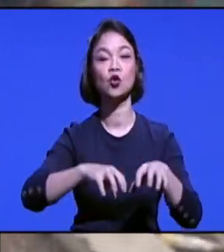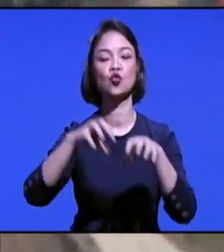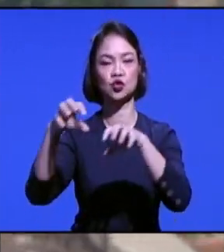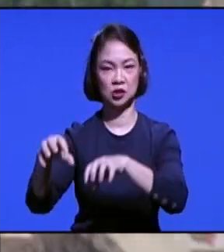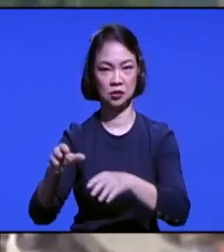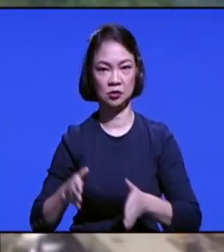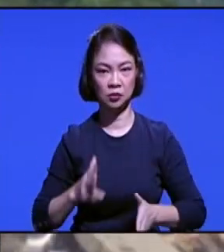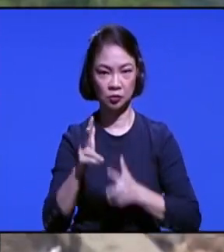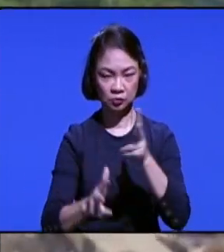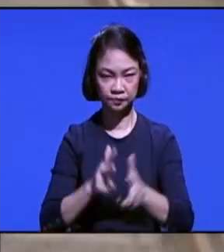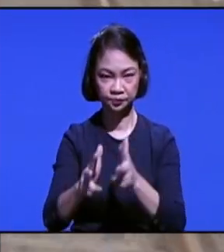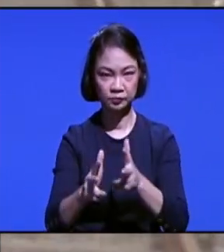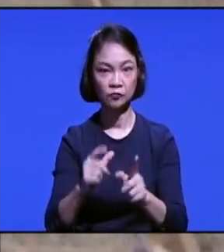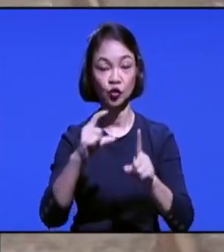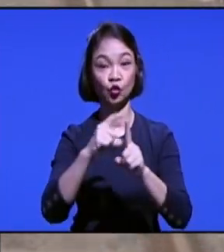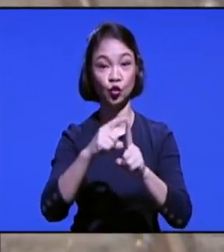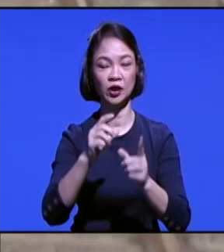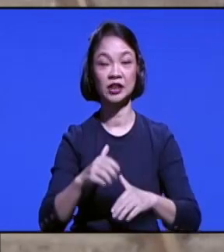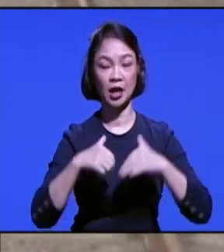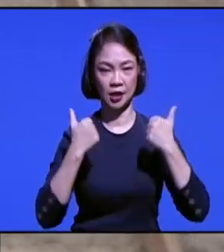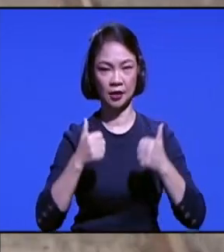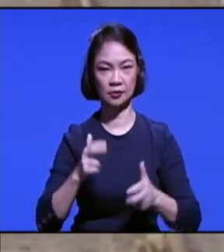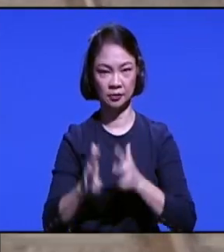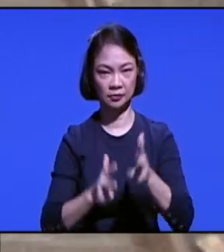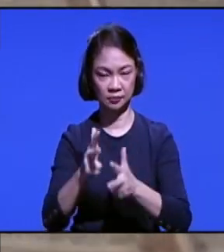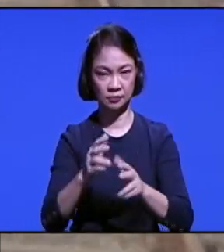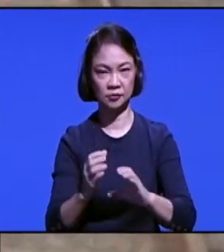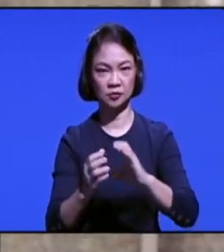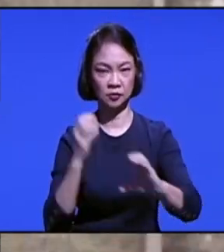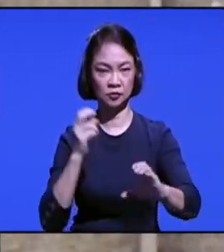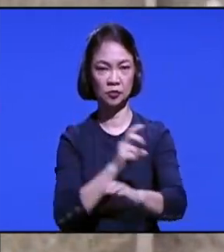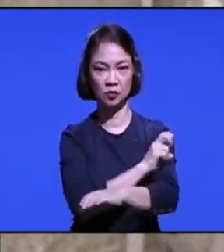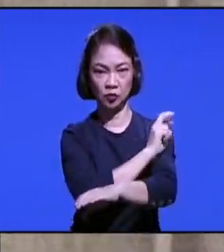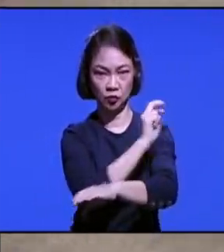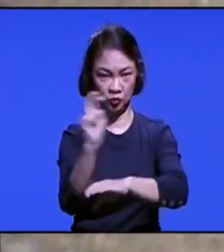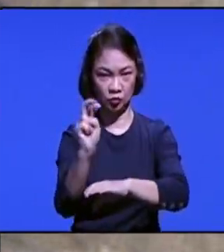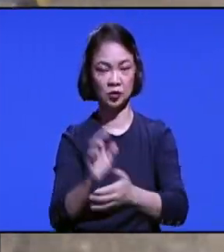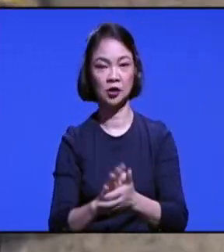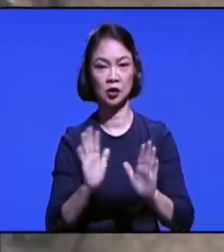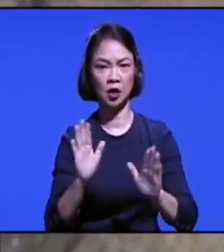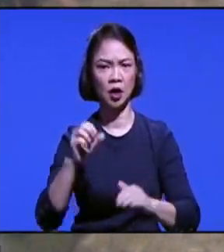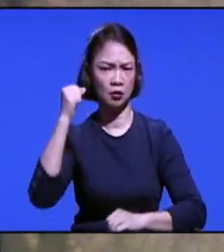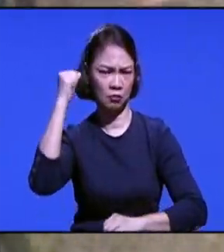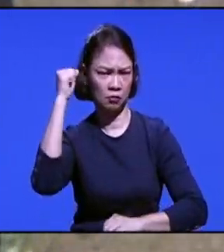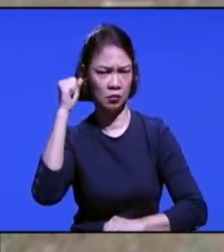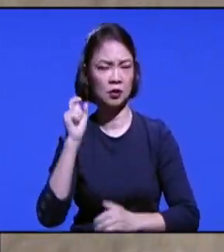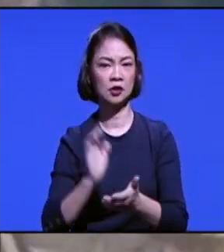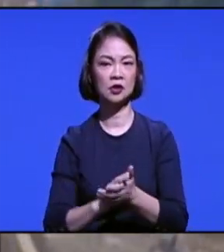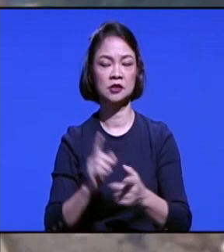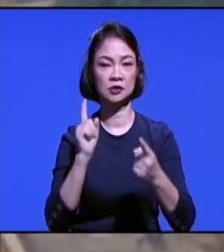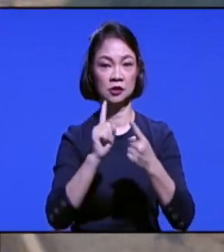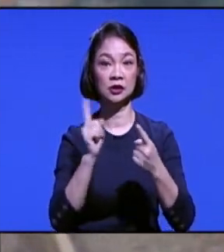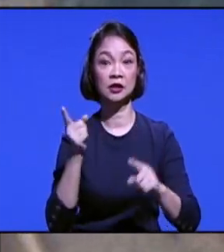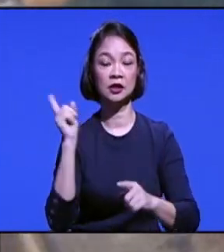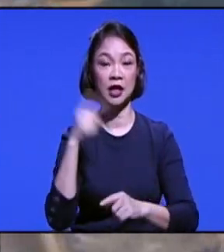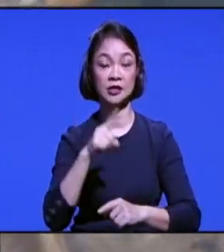Jalur kereta lintas Duri Tangerang yang dilewati kereta bandara dan komuter lain ini tidak berfungsi sejak 1 Januari. Selain karena banyaknya